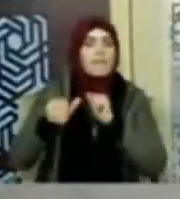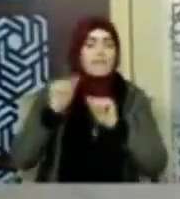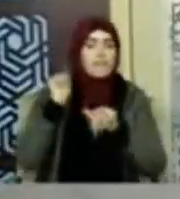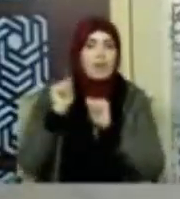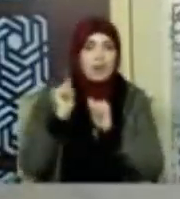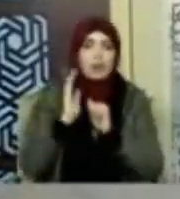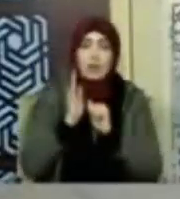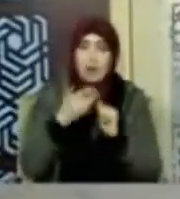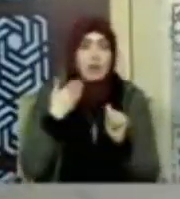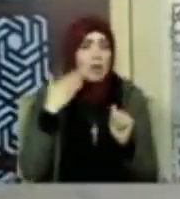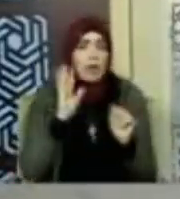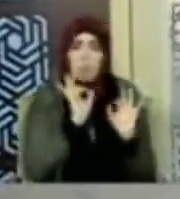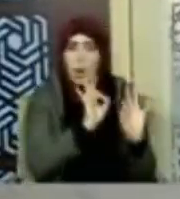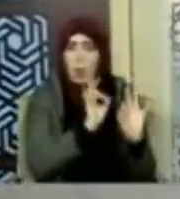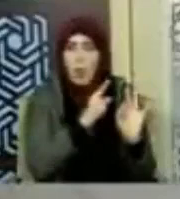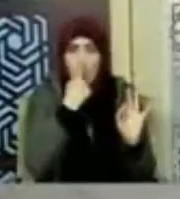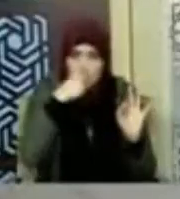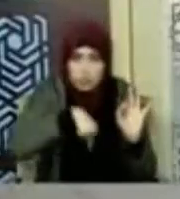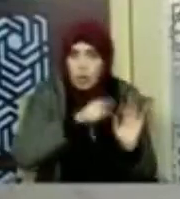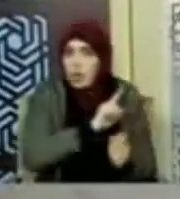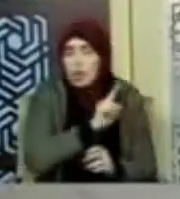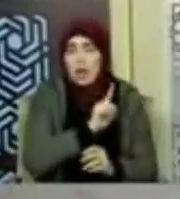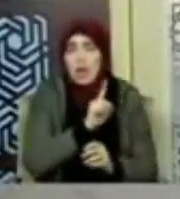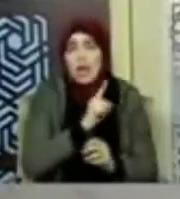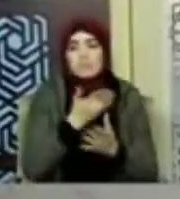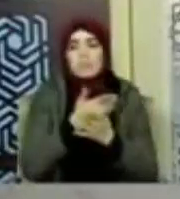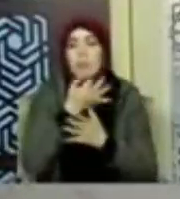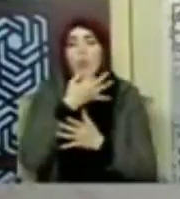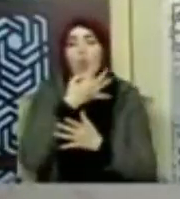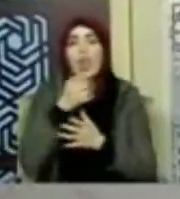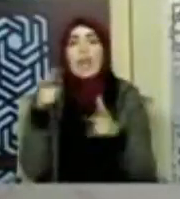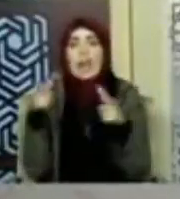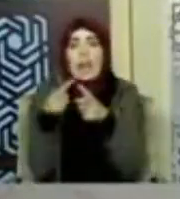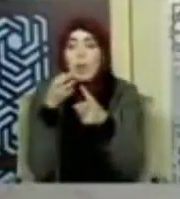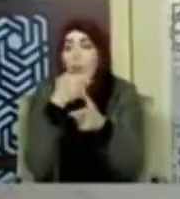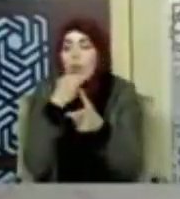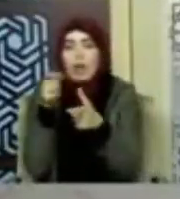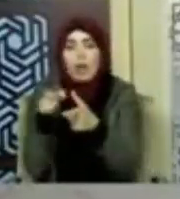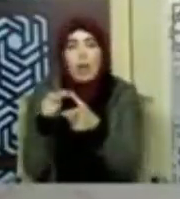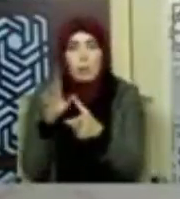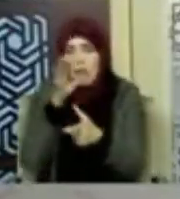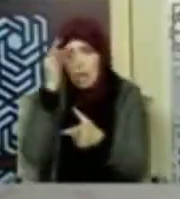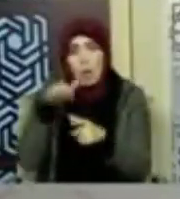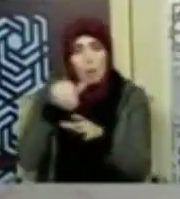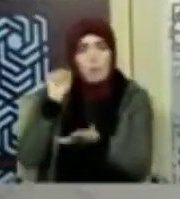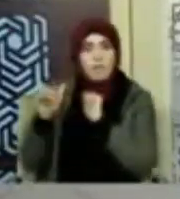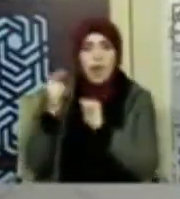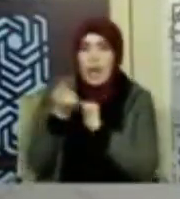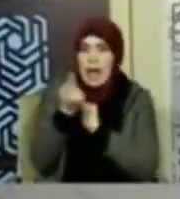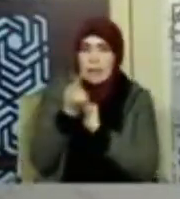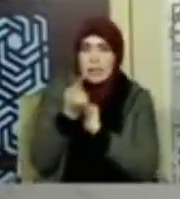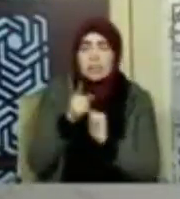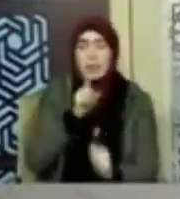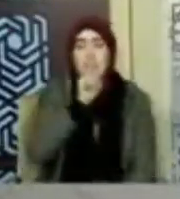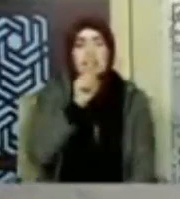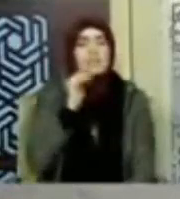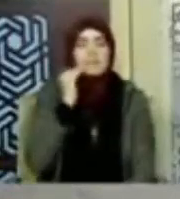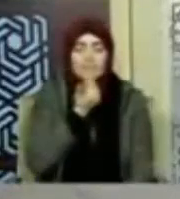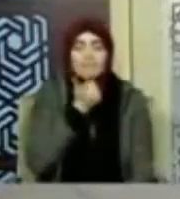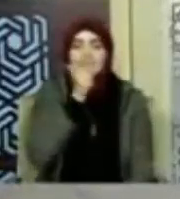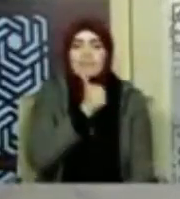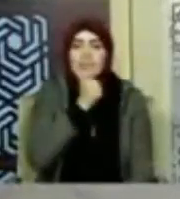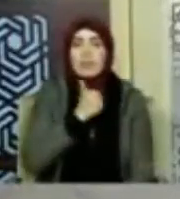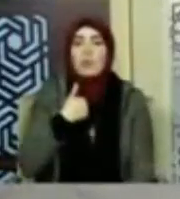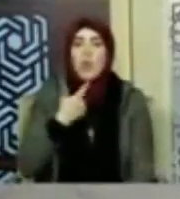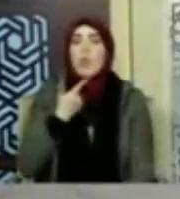وكثرة عدوهم، ولكن رأوا صبرا على الموت أكرما. أبوا أن يفروا والقنا